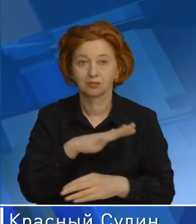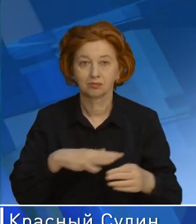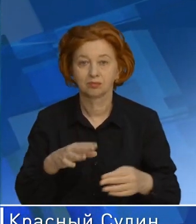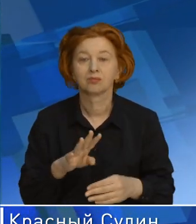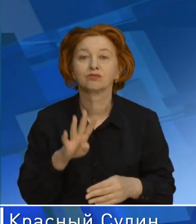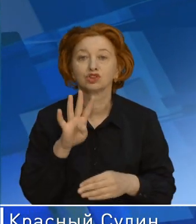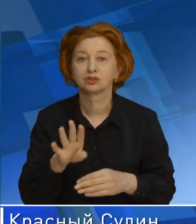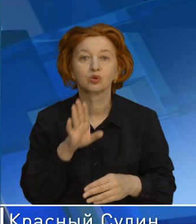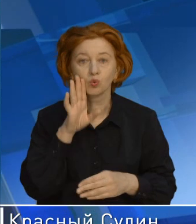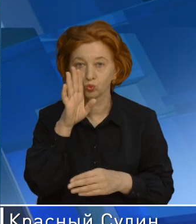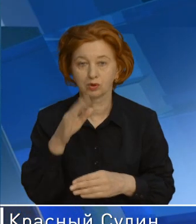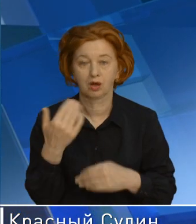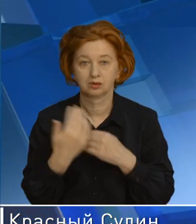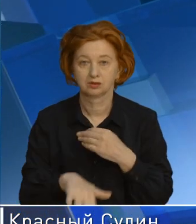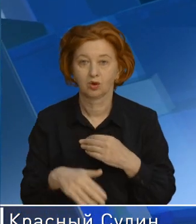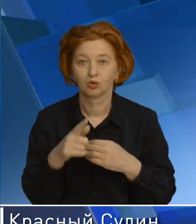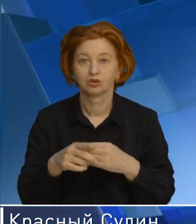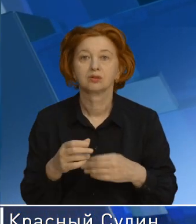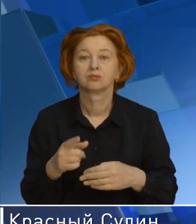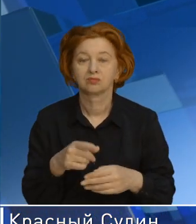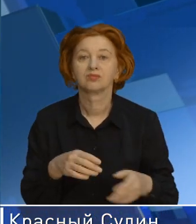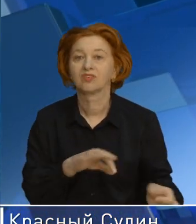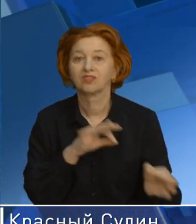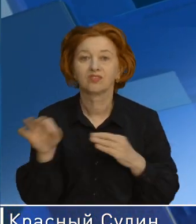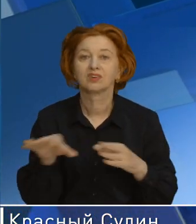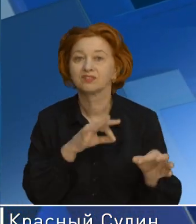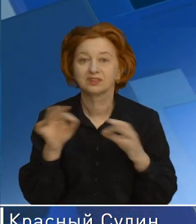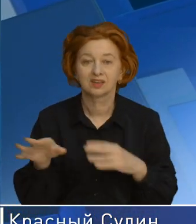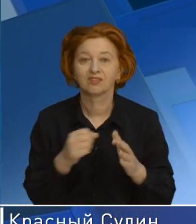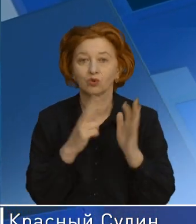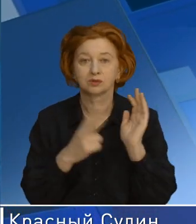4 утра. Было эвакуировано 18 человек. Пострадавших нет, сообщают спасатели.